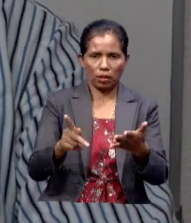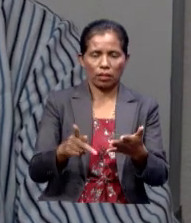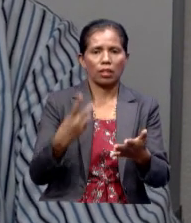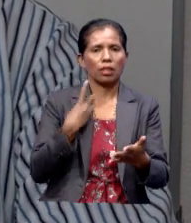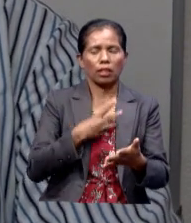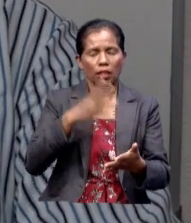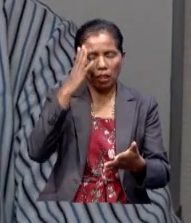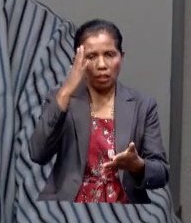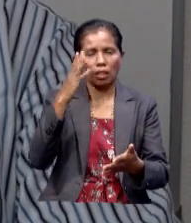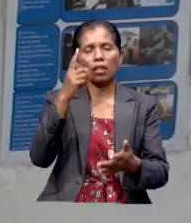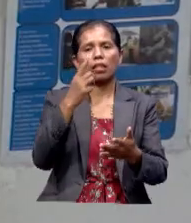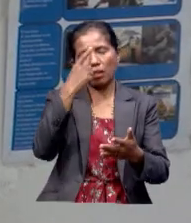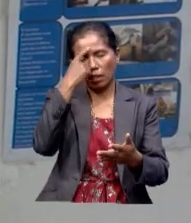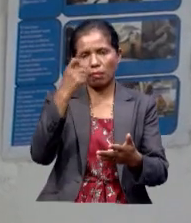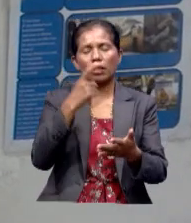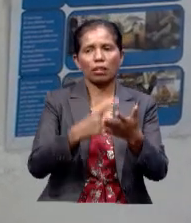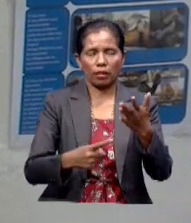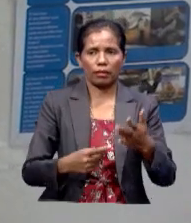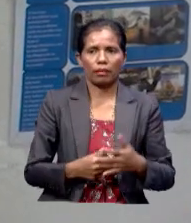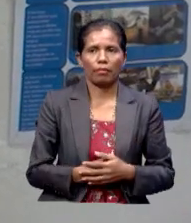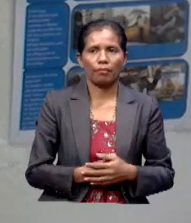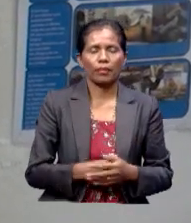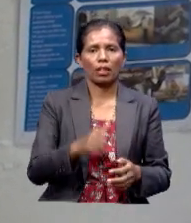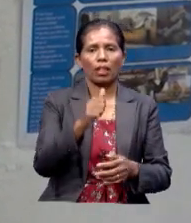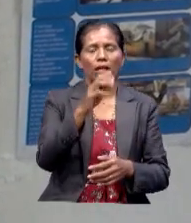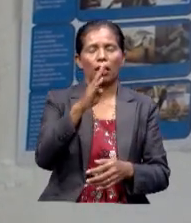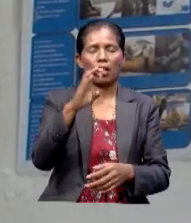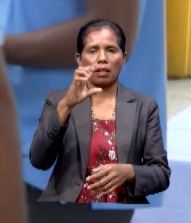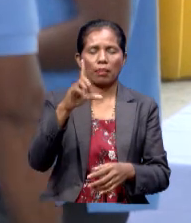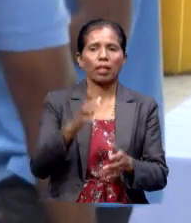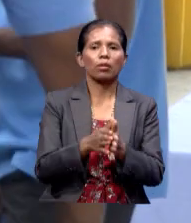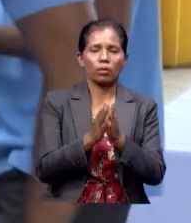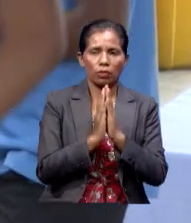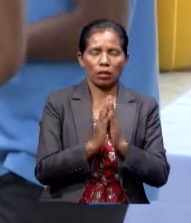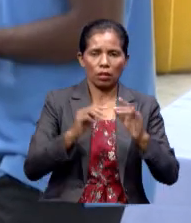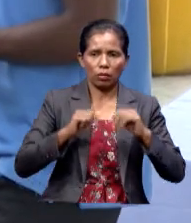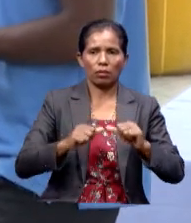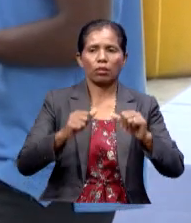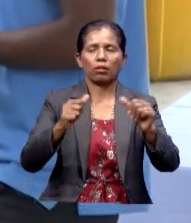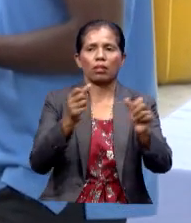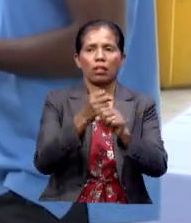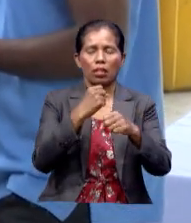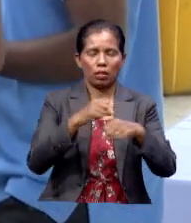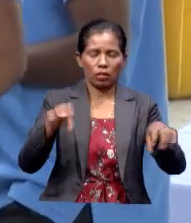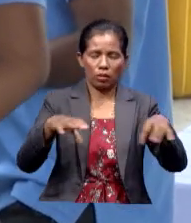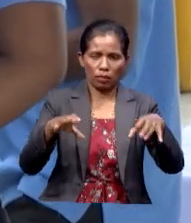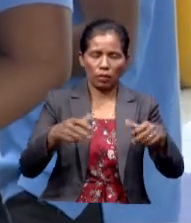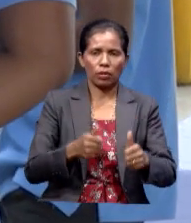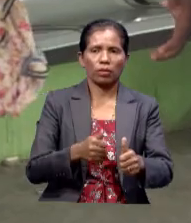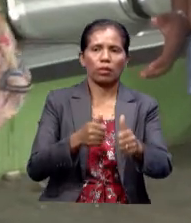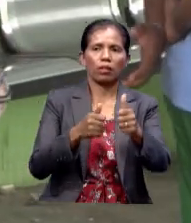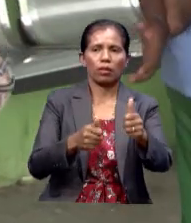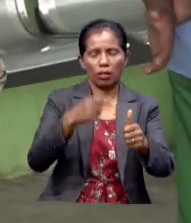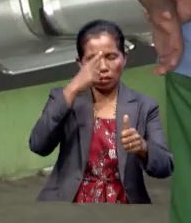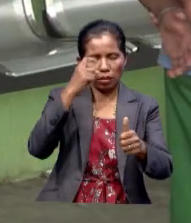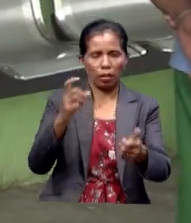motivune tanpa saya mak kontese. Abel Amaral husu pesol Saudi sira atau kontinua halau kenar ho profesional tanpa kenar